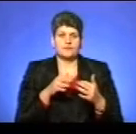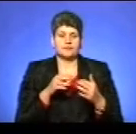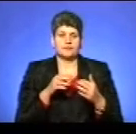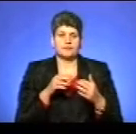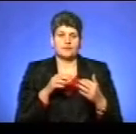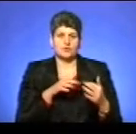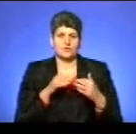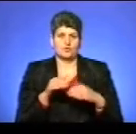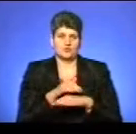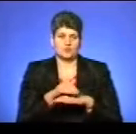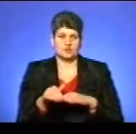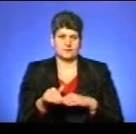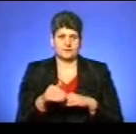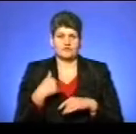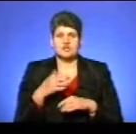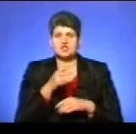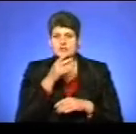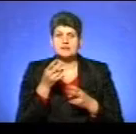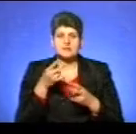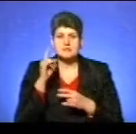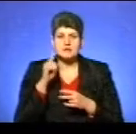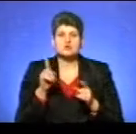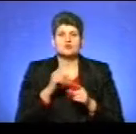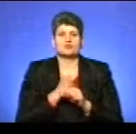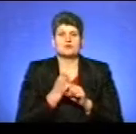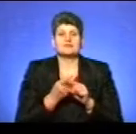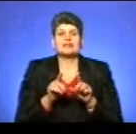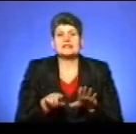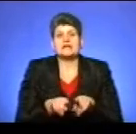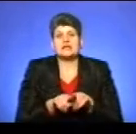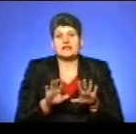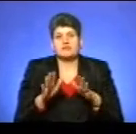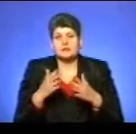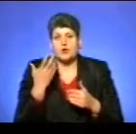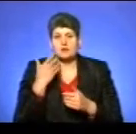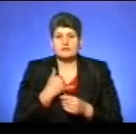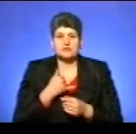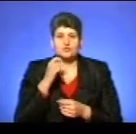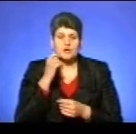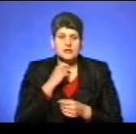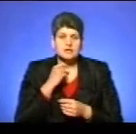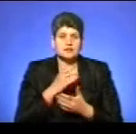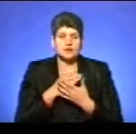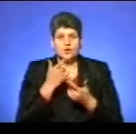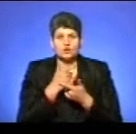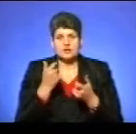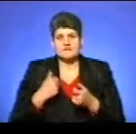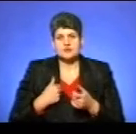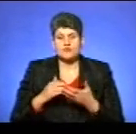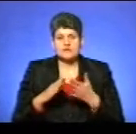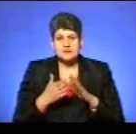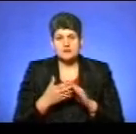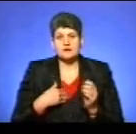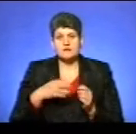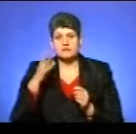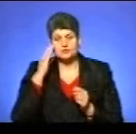Наш час потрібно знати, що робити в таких випадках, коли в нашій країні оголошують військовий стан. І я рахую,